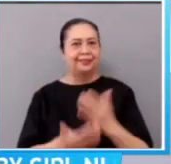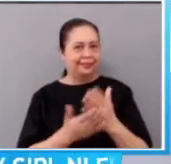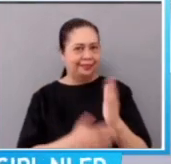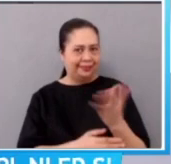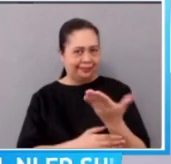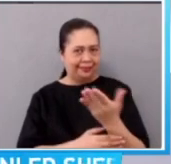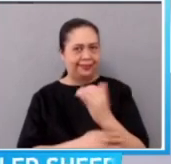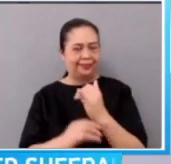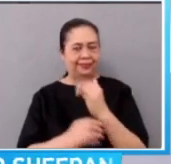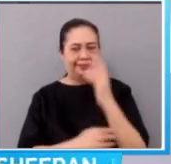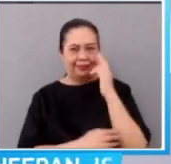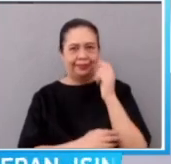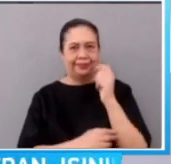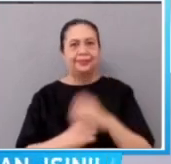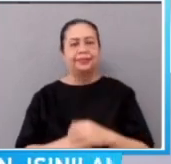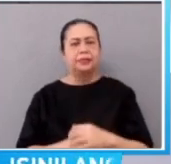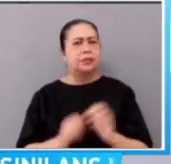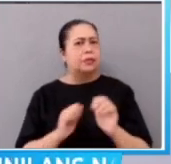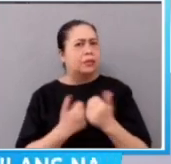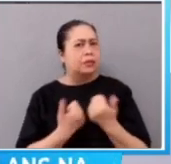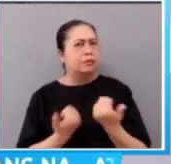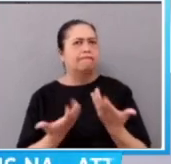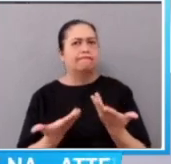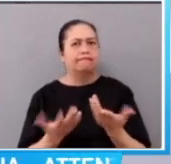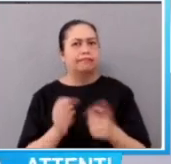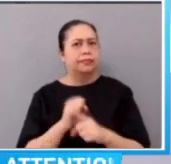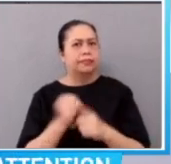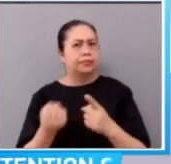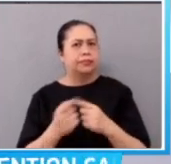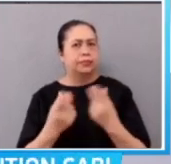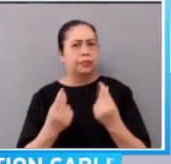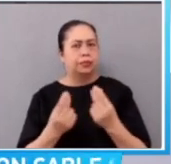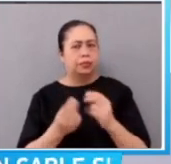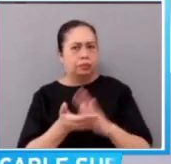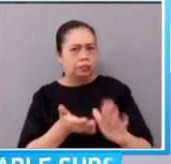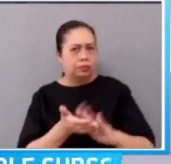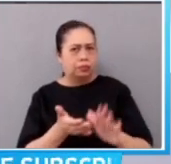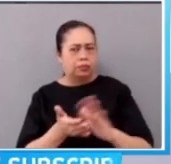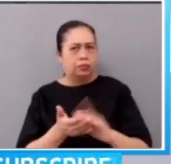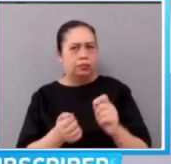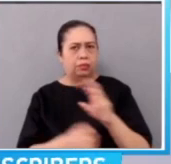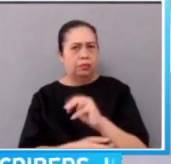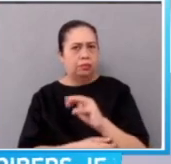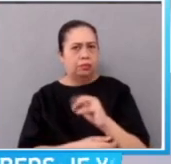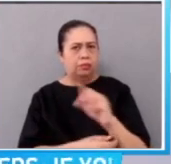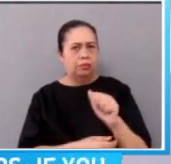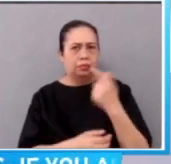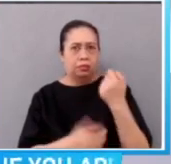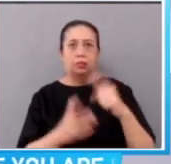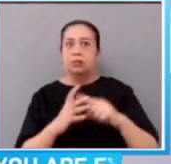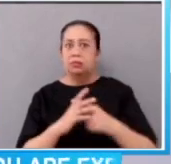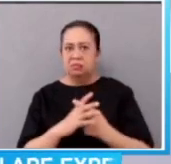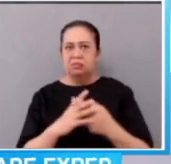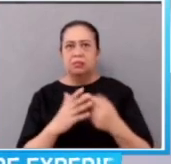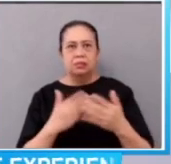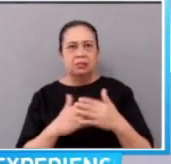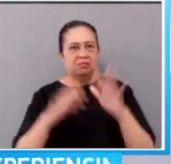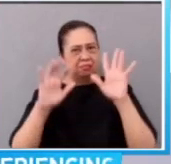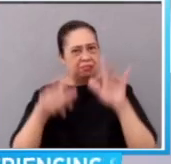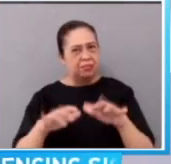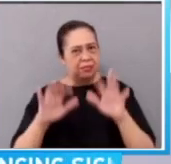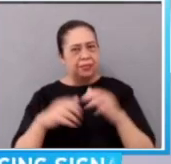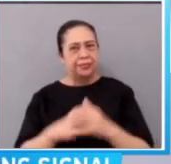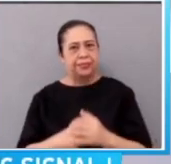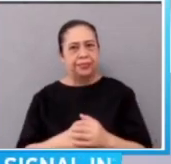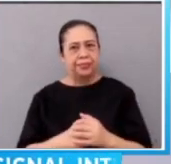Raffy. Apo, kumusta lang po namin yung sinasagawang dredging operation ng MMDA? Ngayon po't nagsimula na yung tag-ulan.